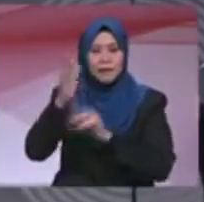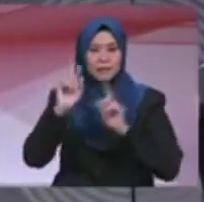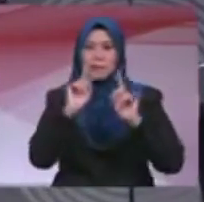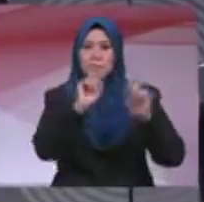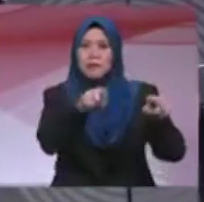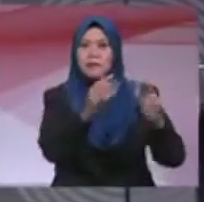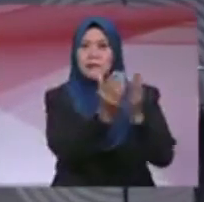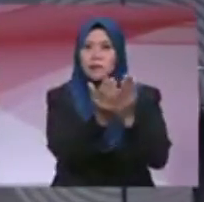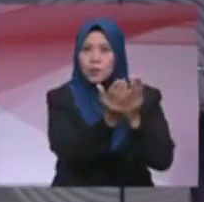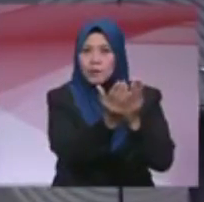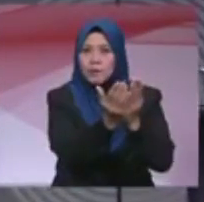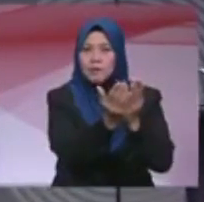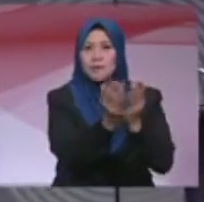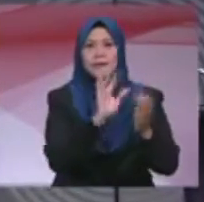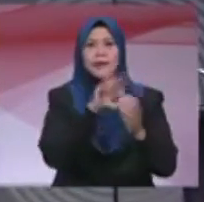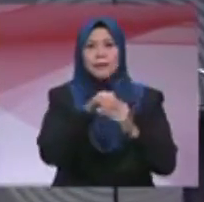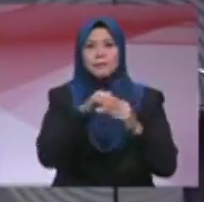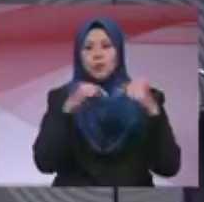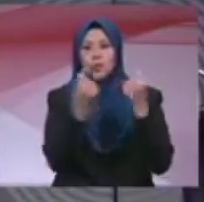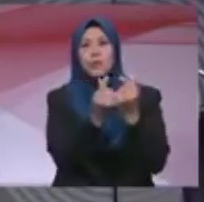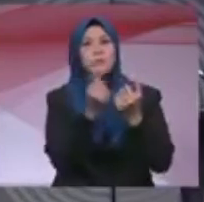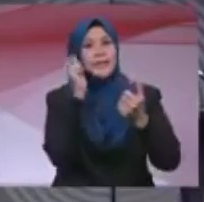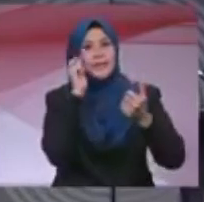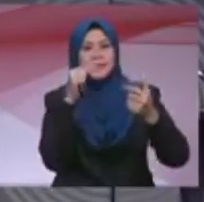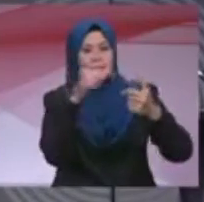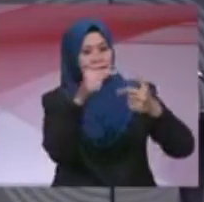hanyalah murid-murid dalam kategori tersebut.